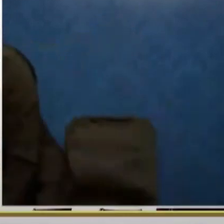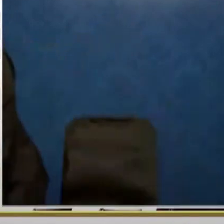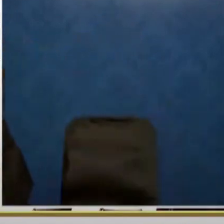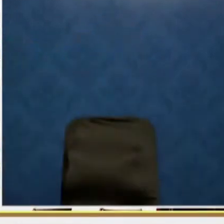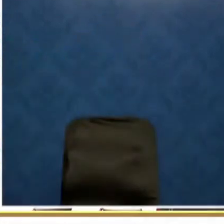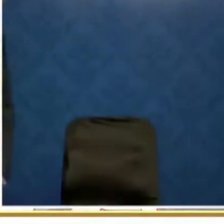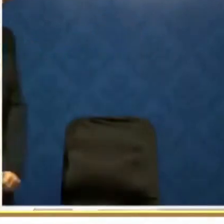ต่ไปท่านทีทีมาสาย